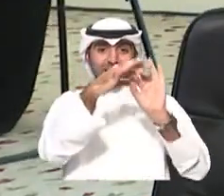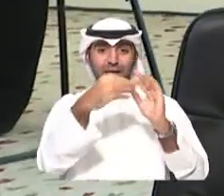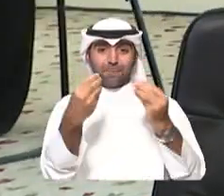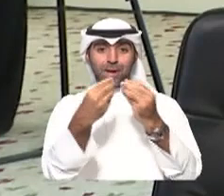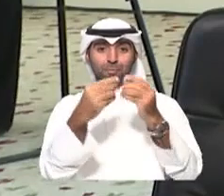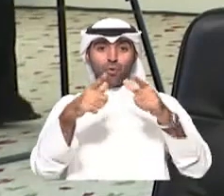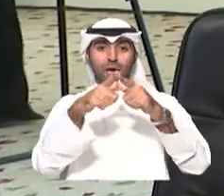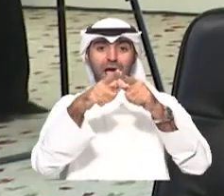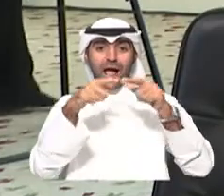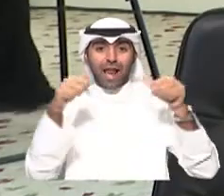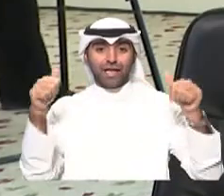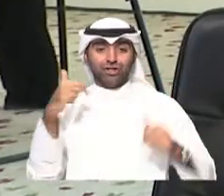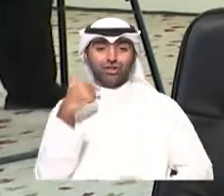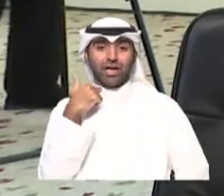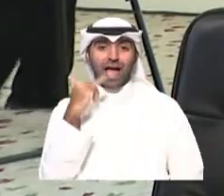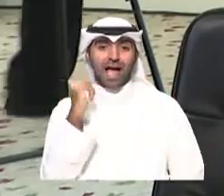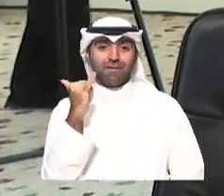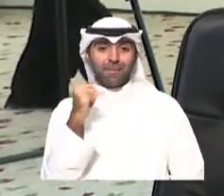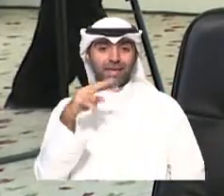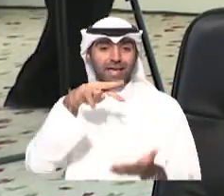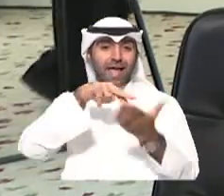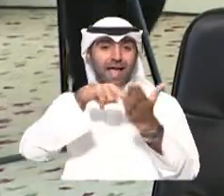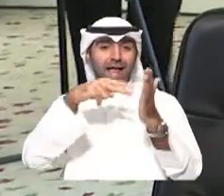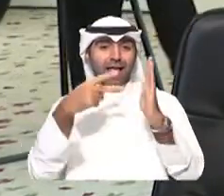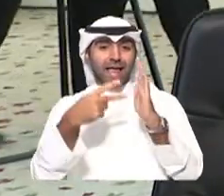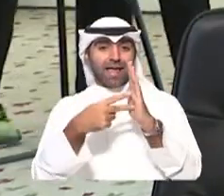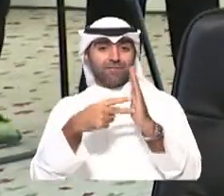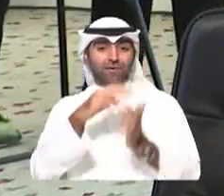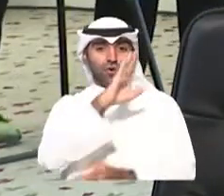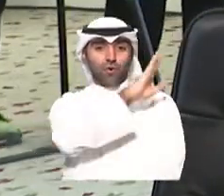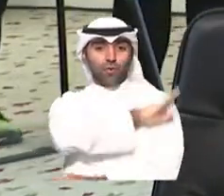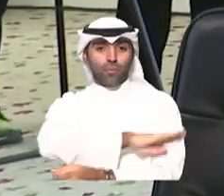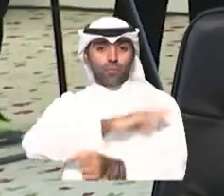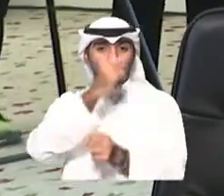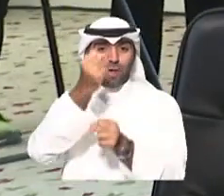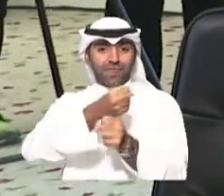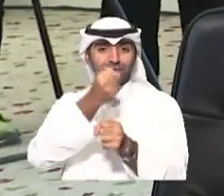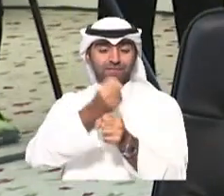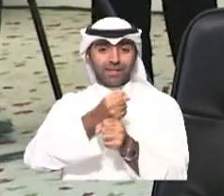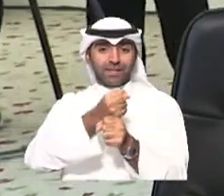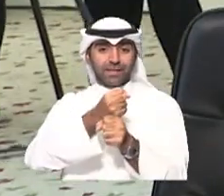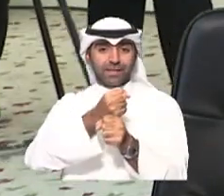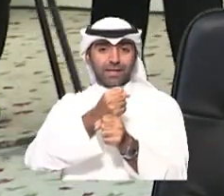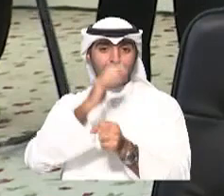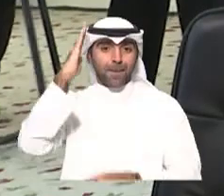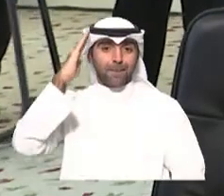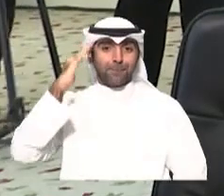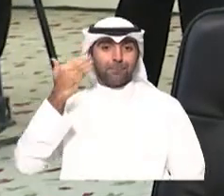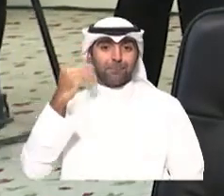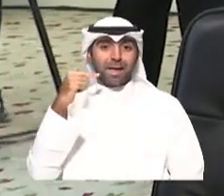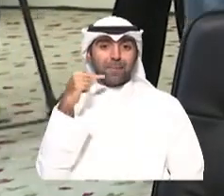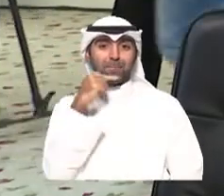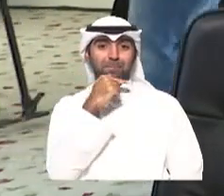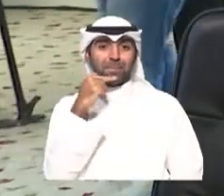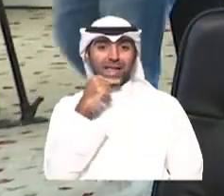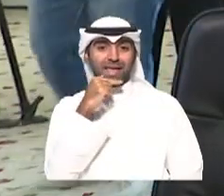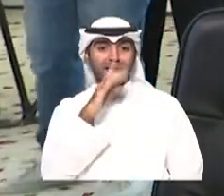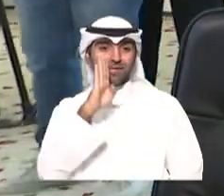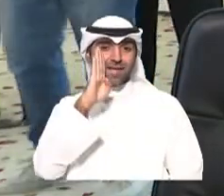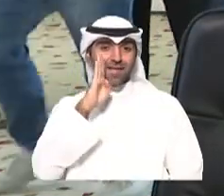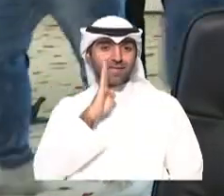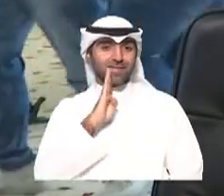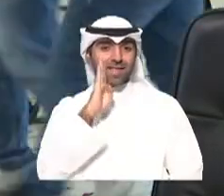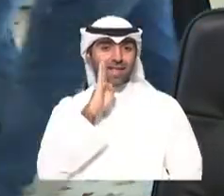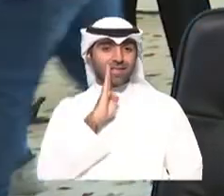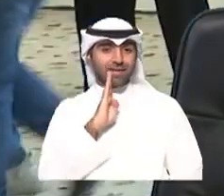على أساس أنه والله الناس متخوفة من العنصر النسائي، أنه والله ممكن تعمل بالجبهة، لا مو صحيح. حنا مكان تخصصي، يعني احنا حطينا